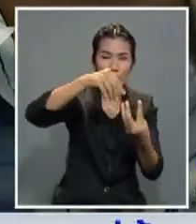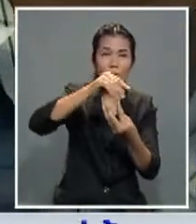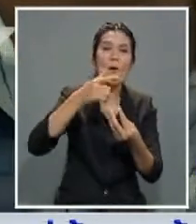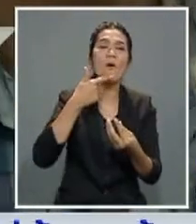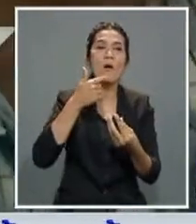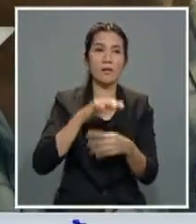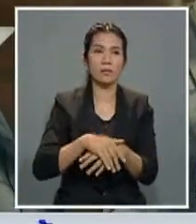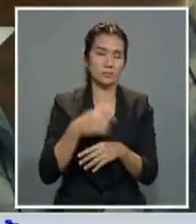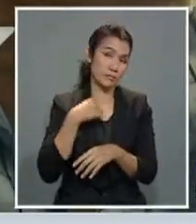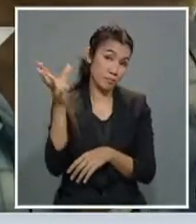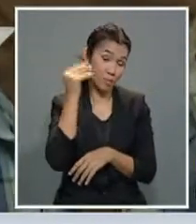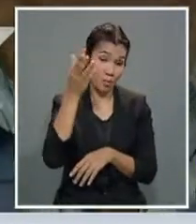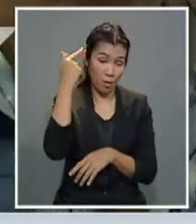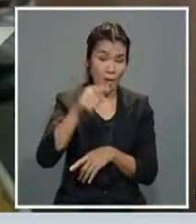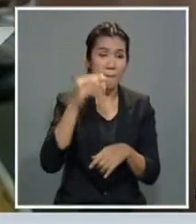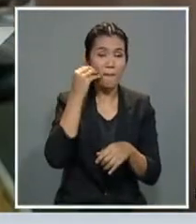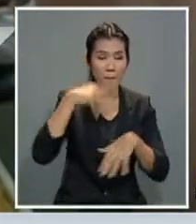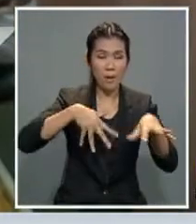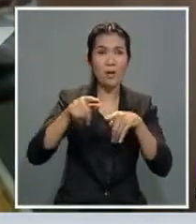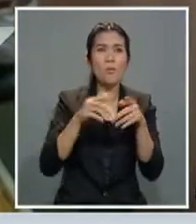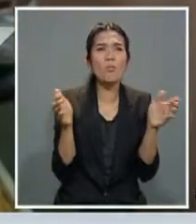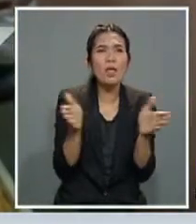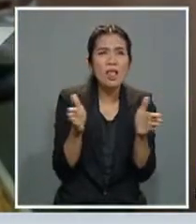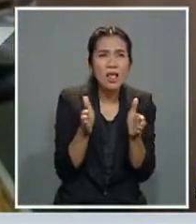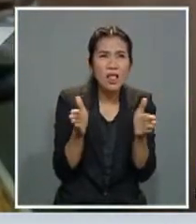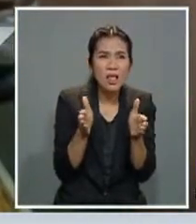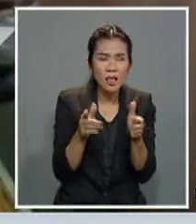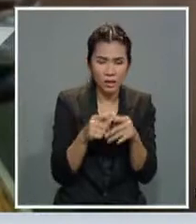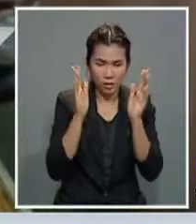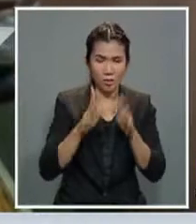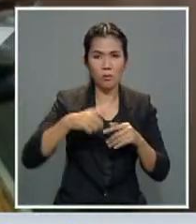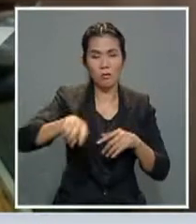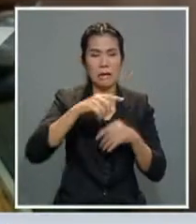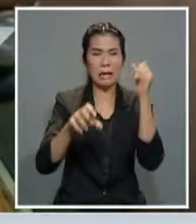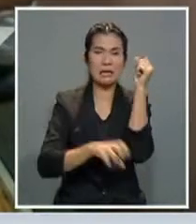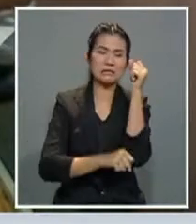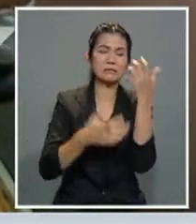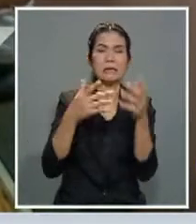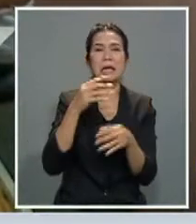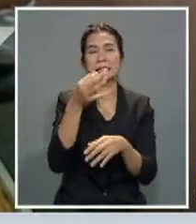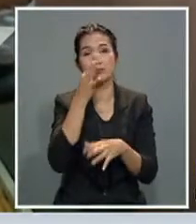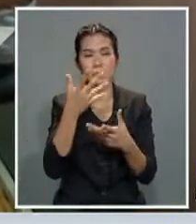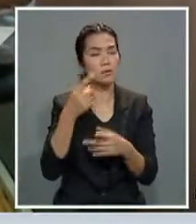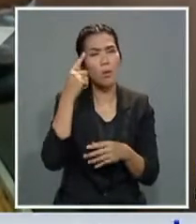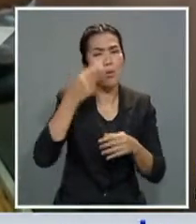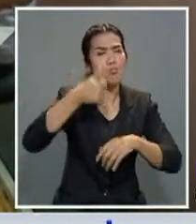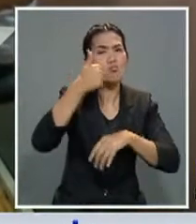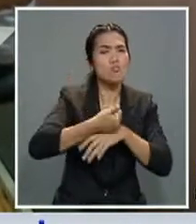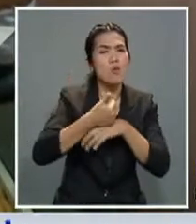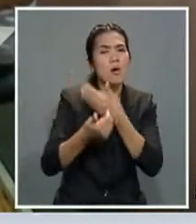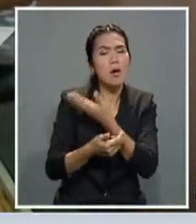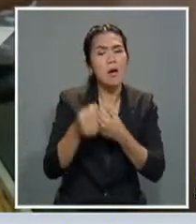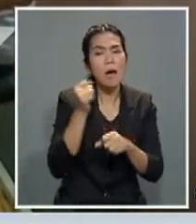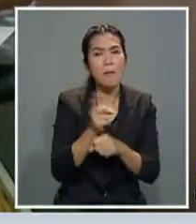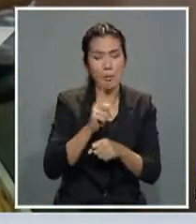แต่ก่อนเนี่ยเป็นหมู่บ้านอะไรนะเล็กๆใช่ไหม ครับครับผมครับ แล้วก็ผู้คนก็อาชีพก็ยังกระท่อนกระแท่น รับจ้างจริง ผู้ใหญ่ทำยังไงฮะเห็น